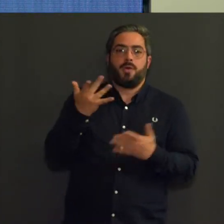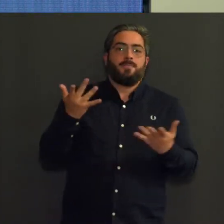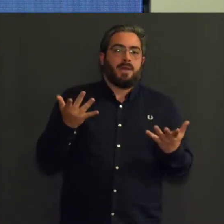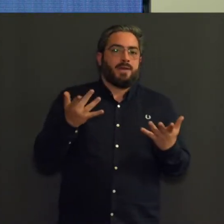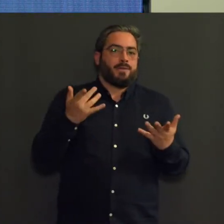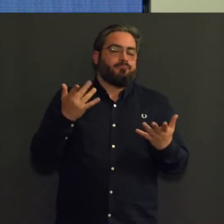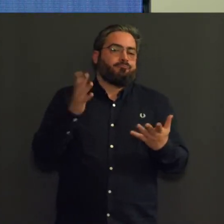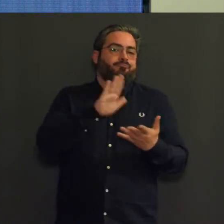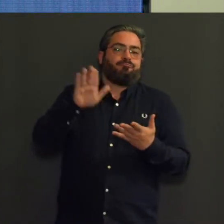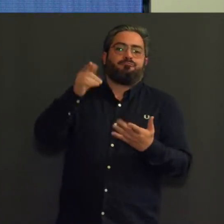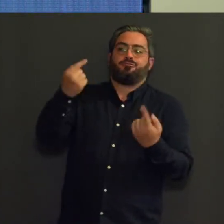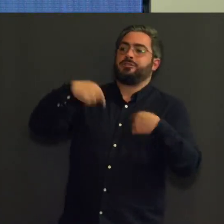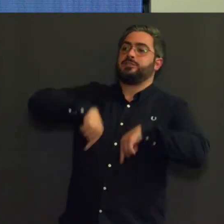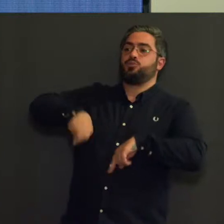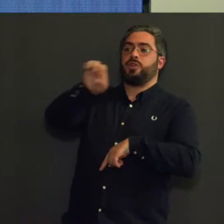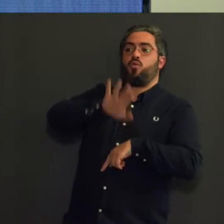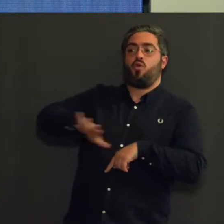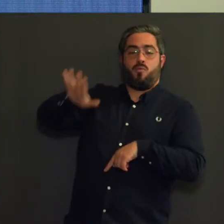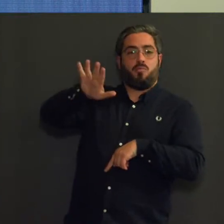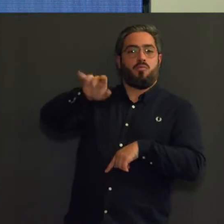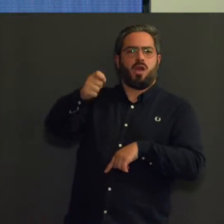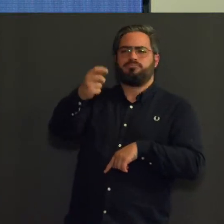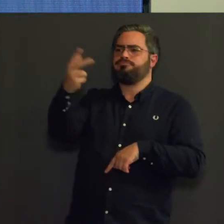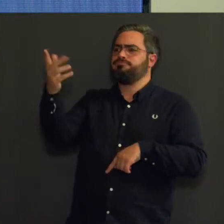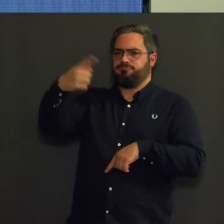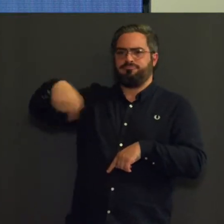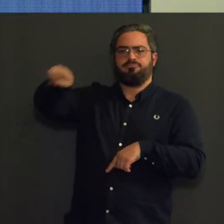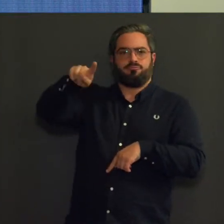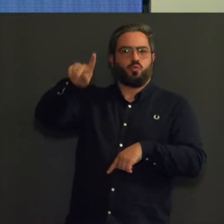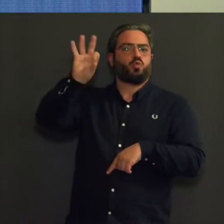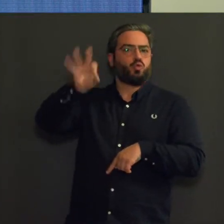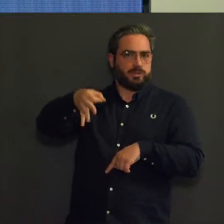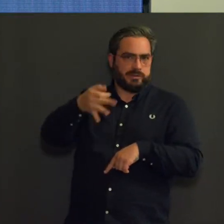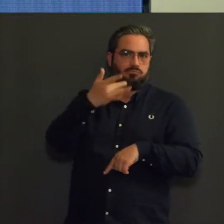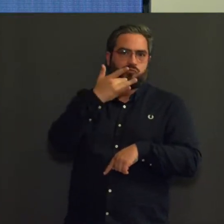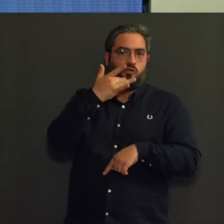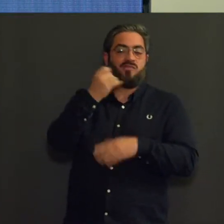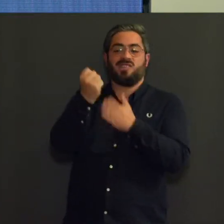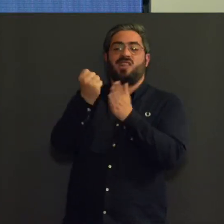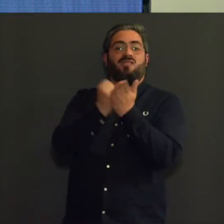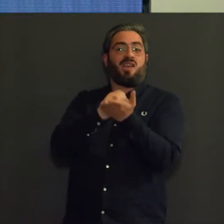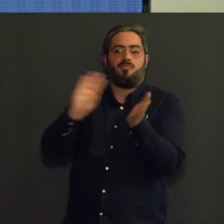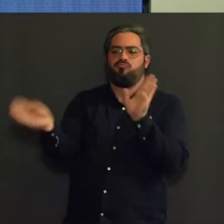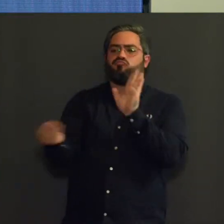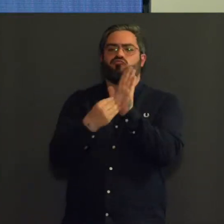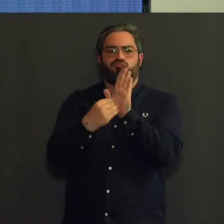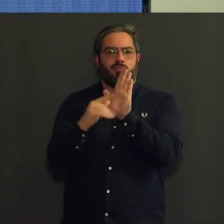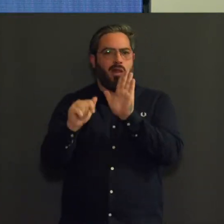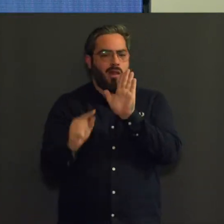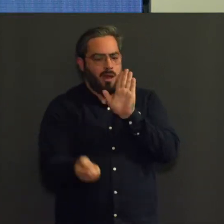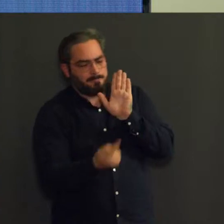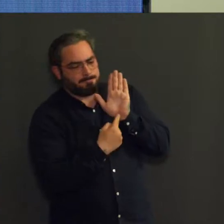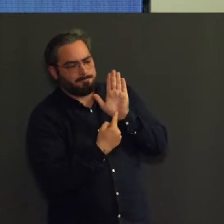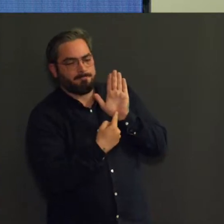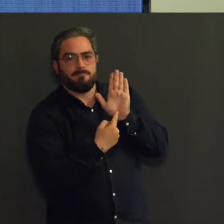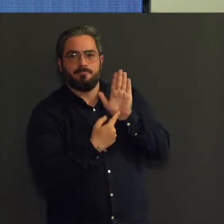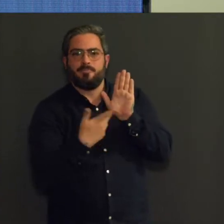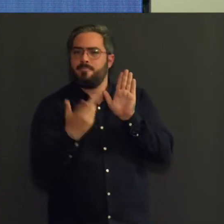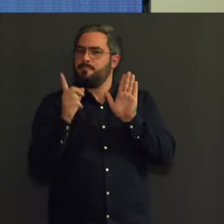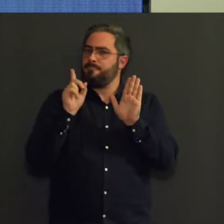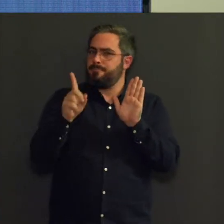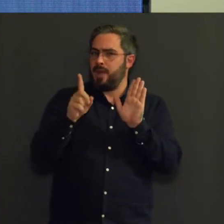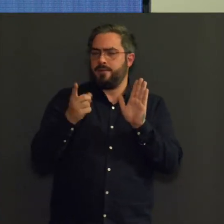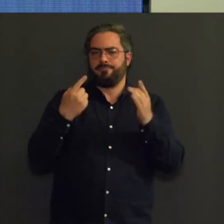les députés européens auraient souhaité mettre ce taux d'anticorps dans ce certificat, les États membres, à